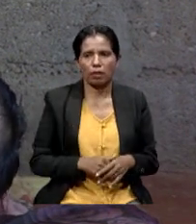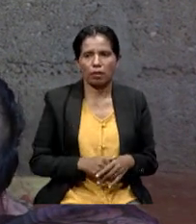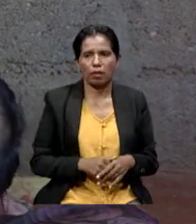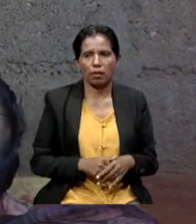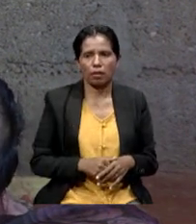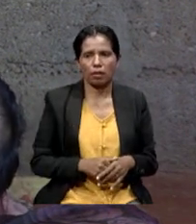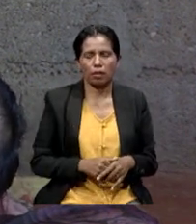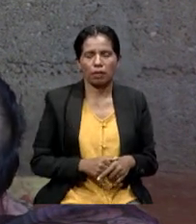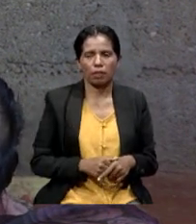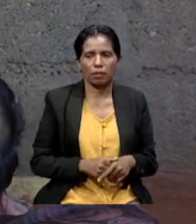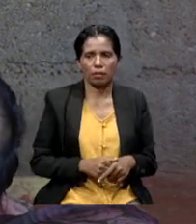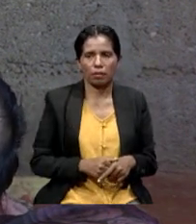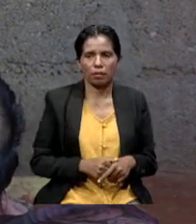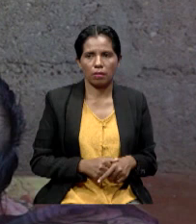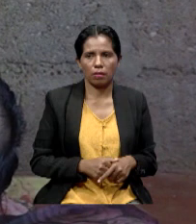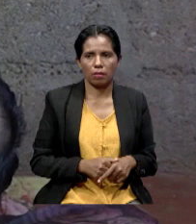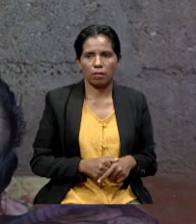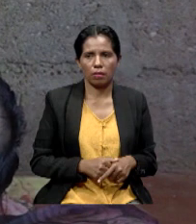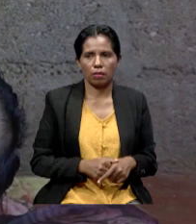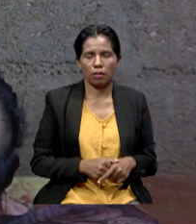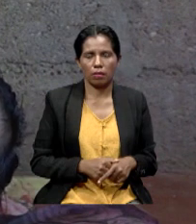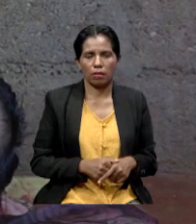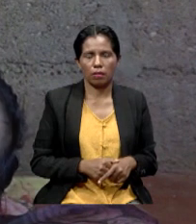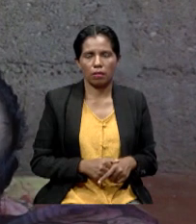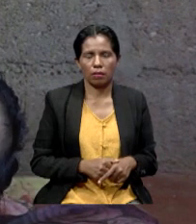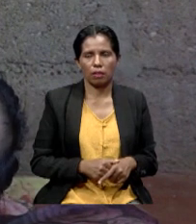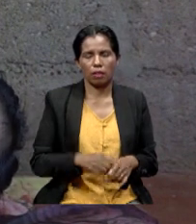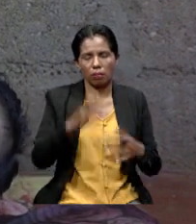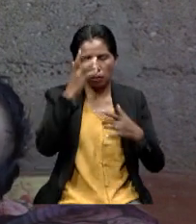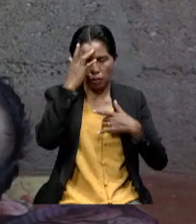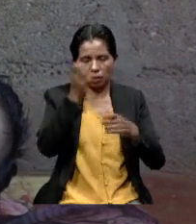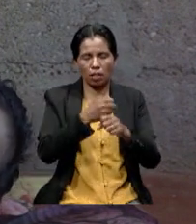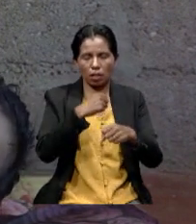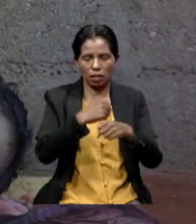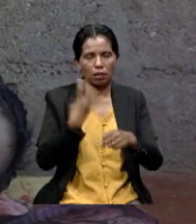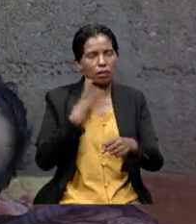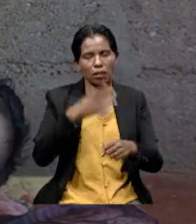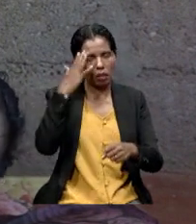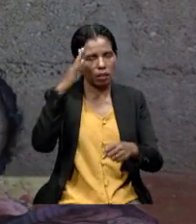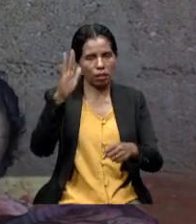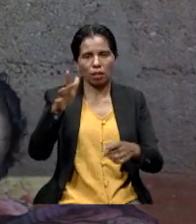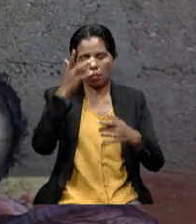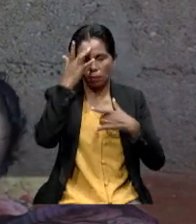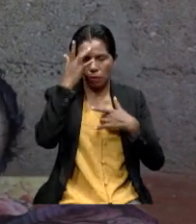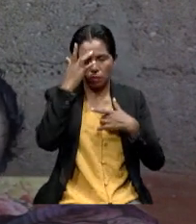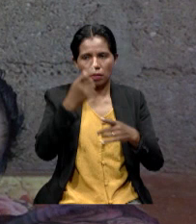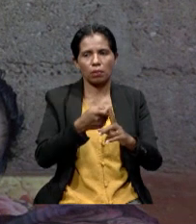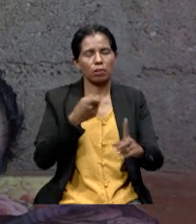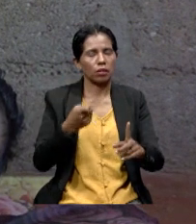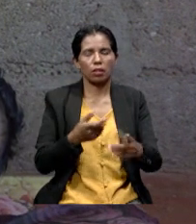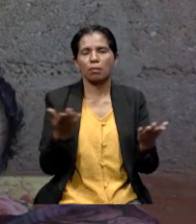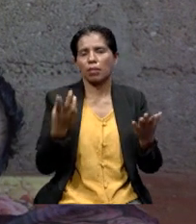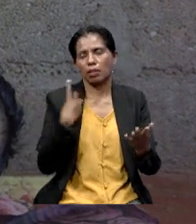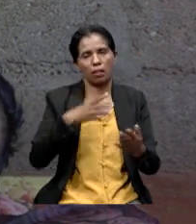mana ni ada yang lain sana ni kan sana ni moras ni mahal teni yang sana itulah teni tapi ni moras mai husin be itulah teni